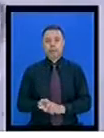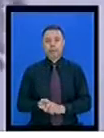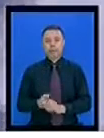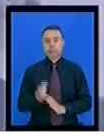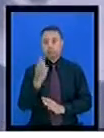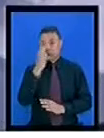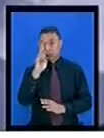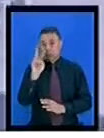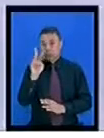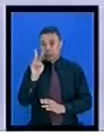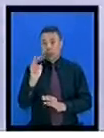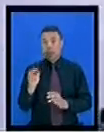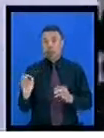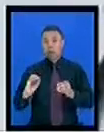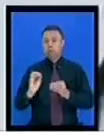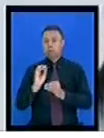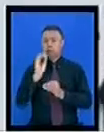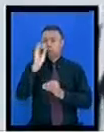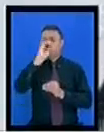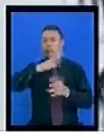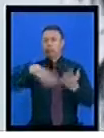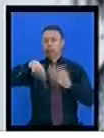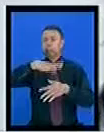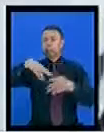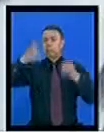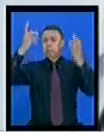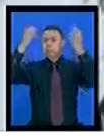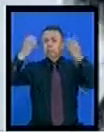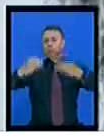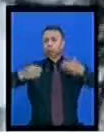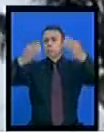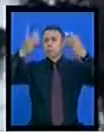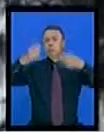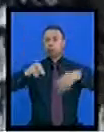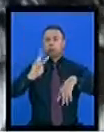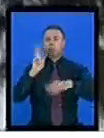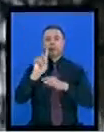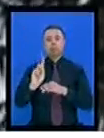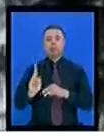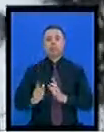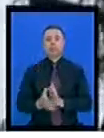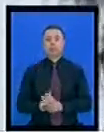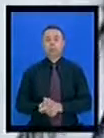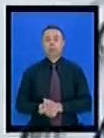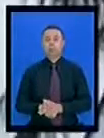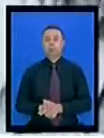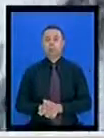Dari puncak gunung terpantau asap tebal bercampur abu vulkanik dimuntahkan selama lebih dari 2 menit.